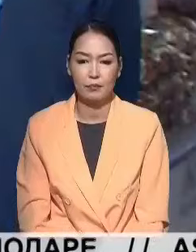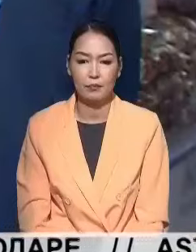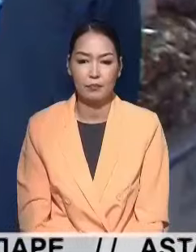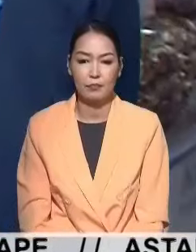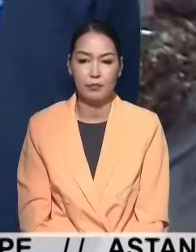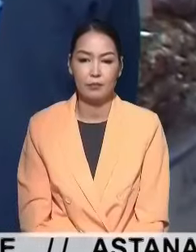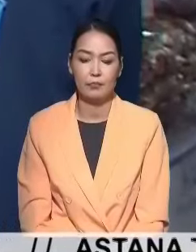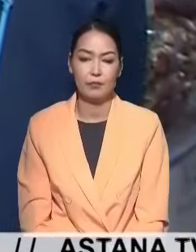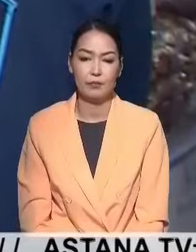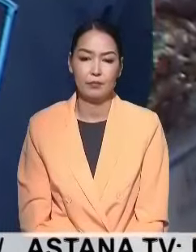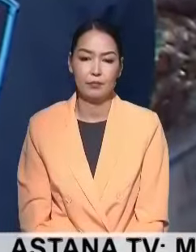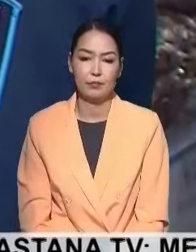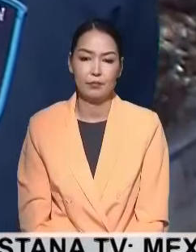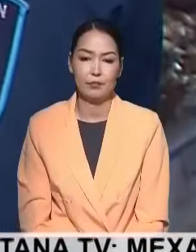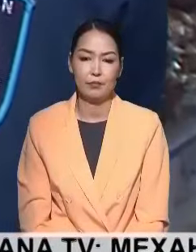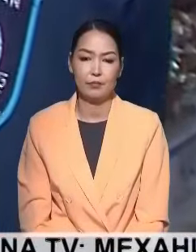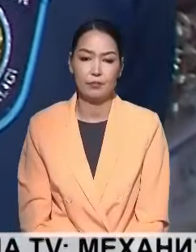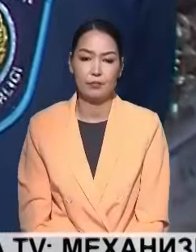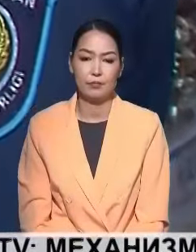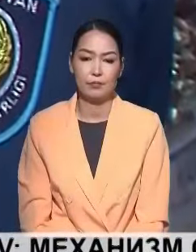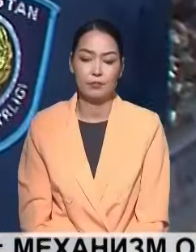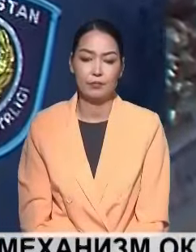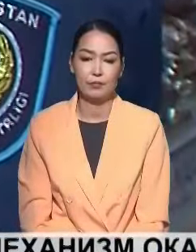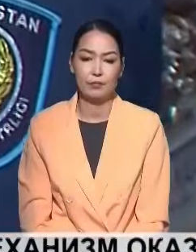причина неприятными вещами.